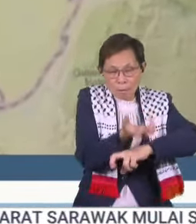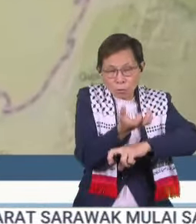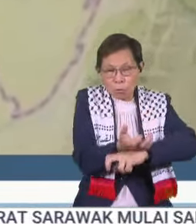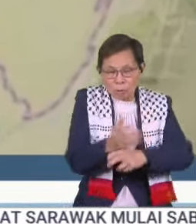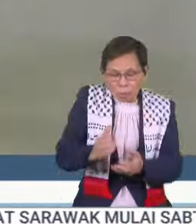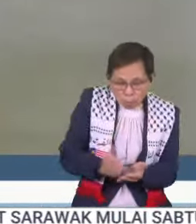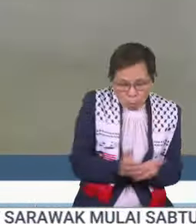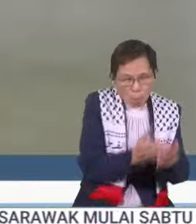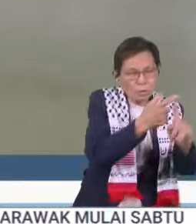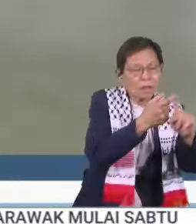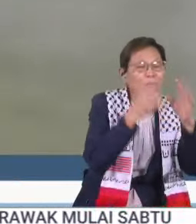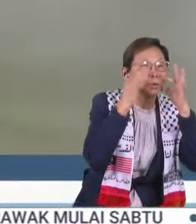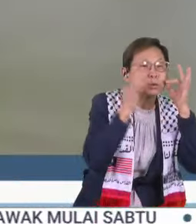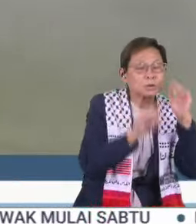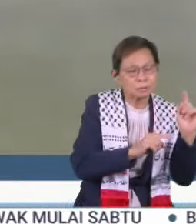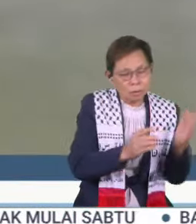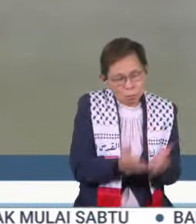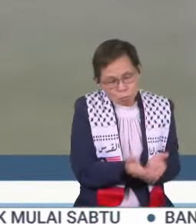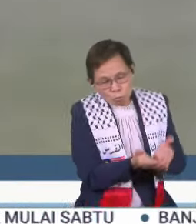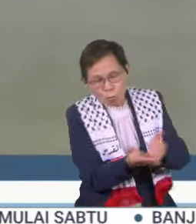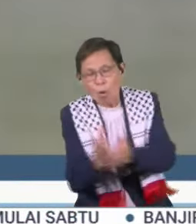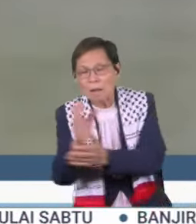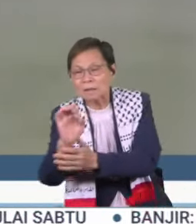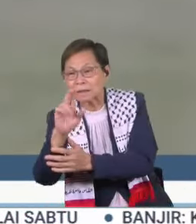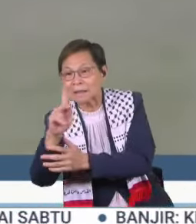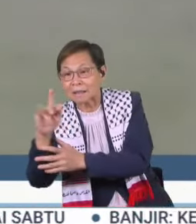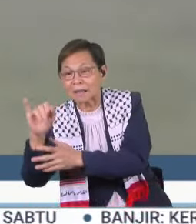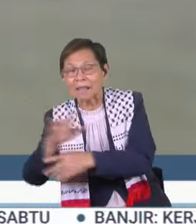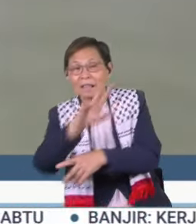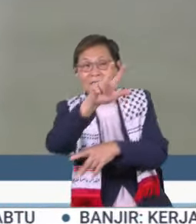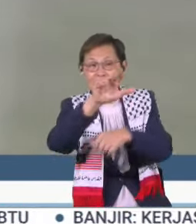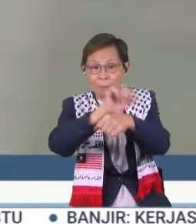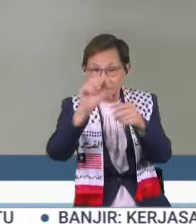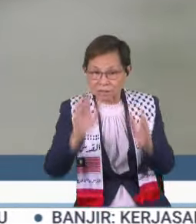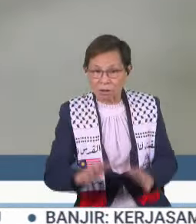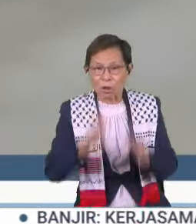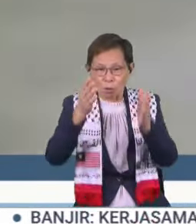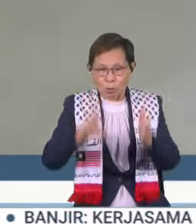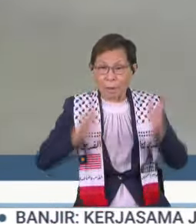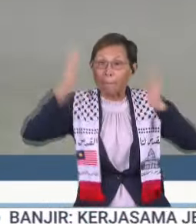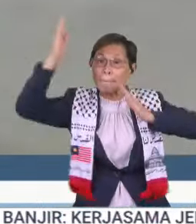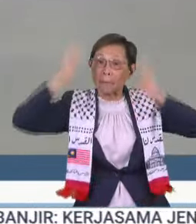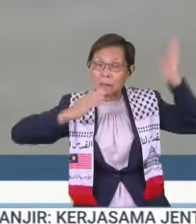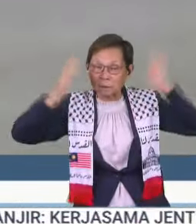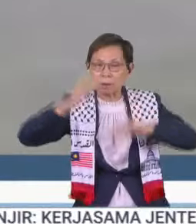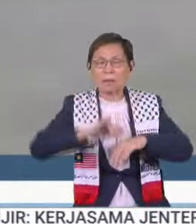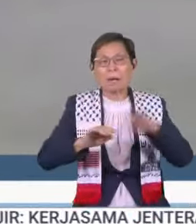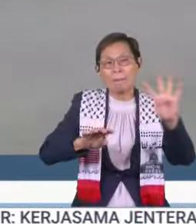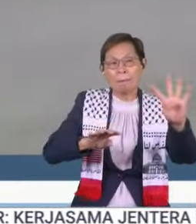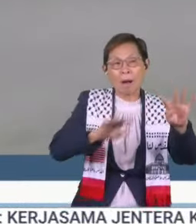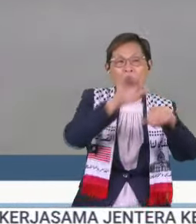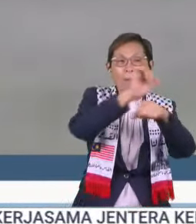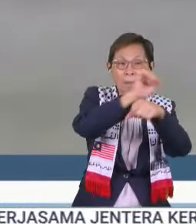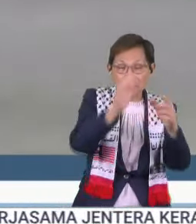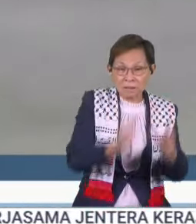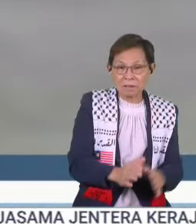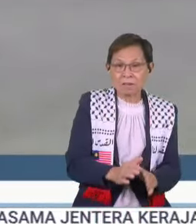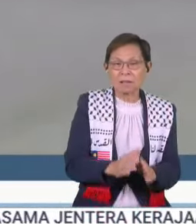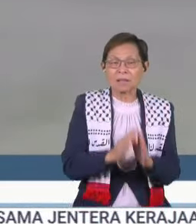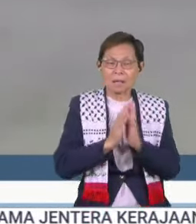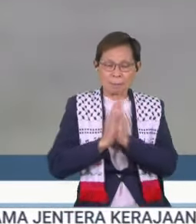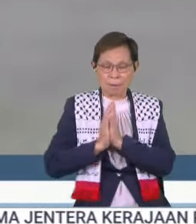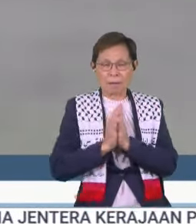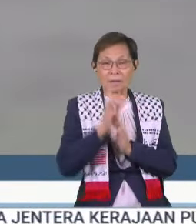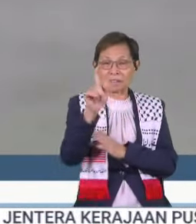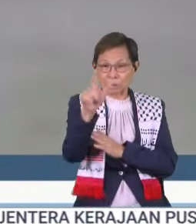dalam pelayaran dari Kuching ke Sarike. 3 daripada kru terbabit merupakan warga tempatan, 4 warga Myanmar dan